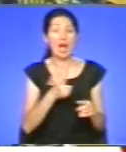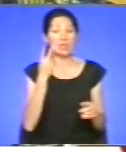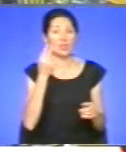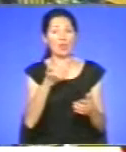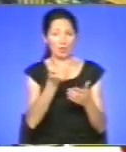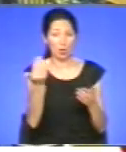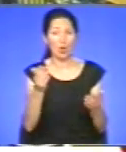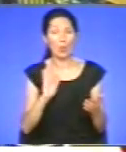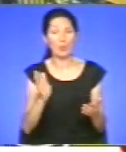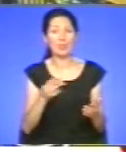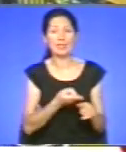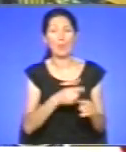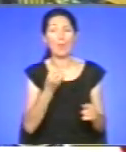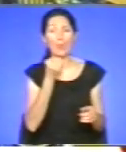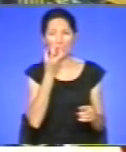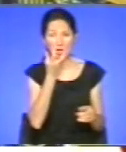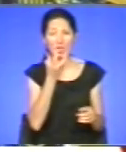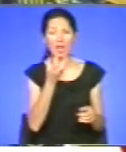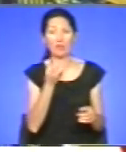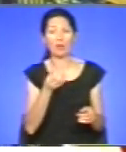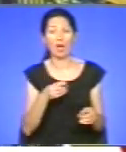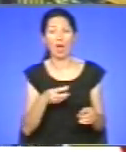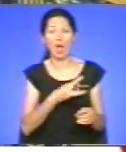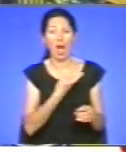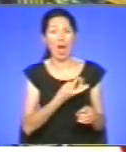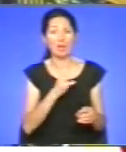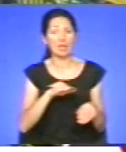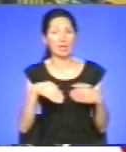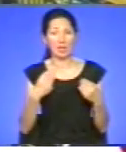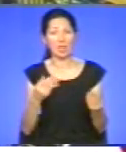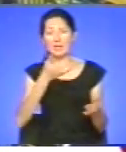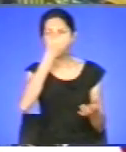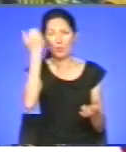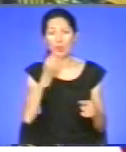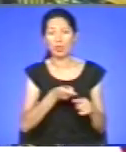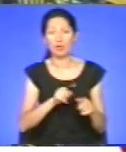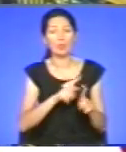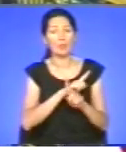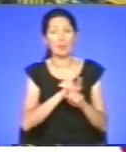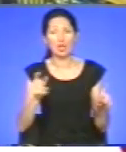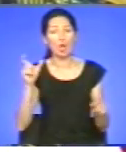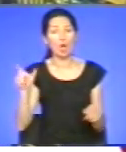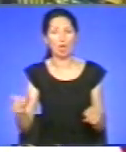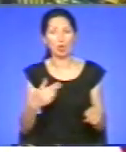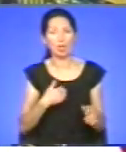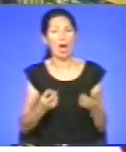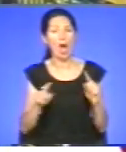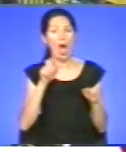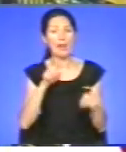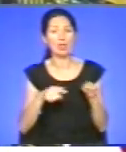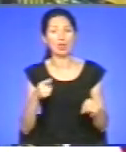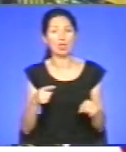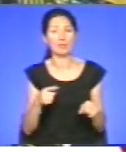який він випромінював, не дає забути цю непересічну людину. І я іноді набираю